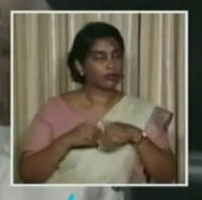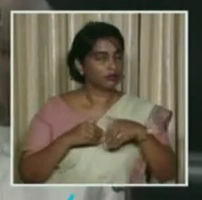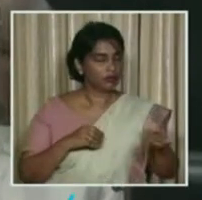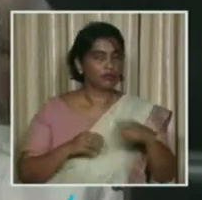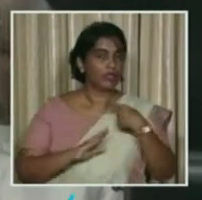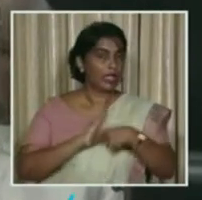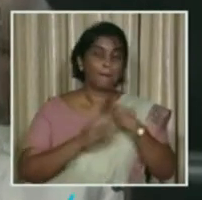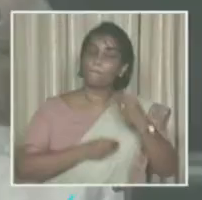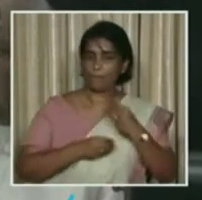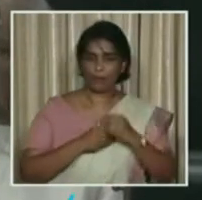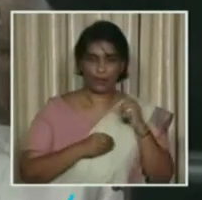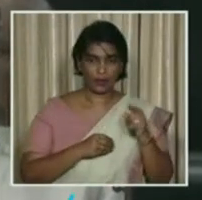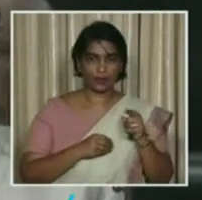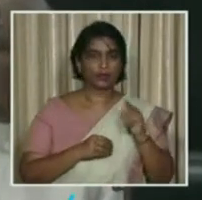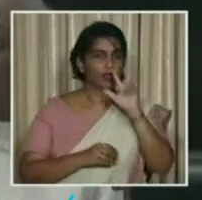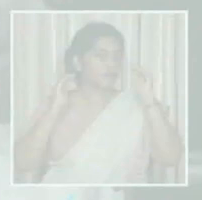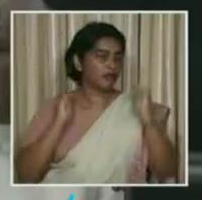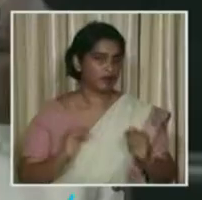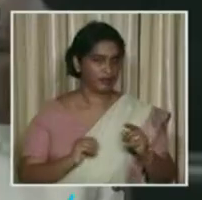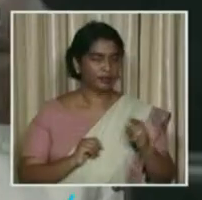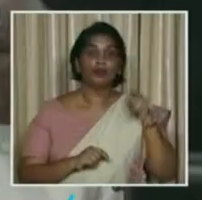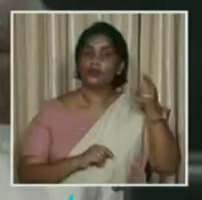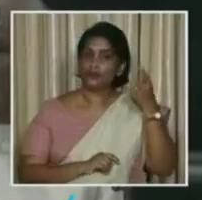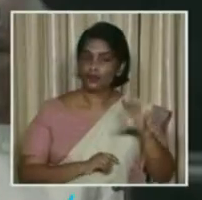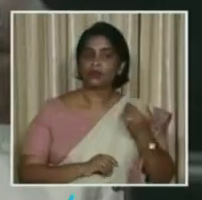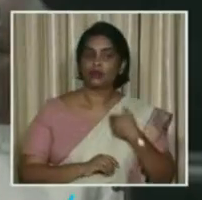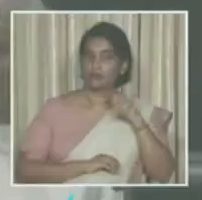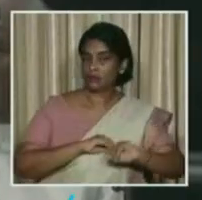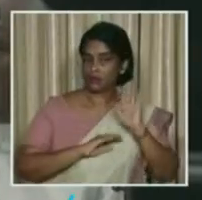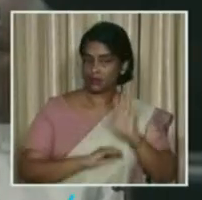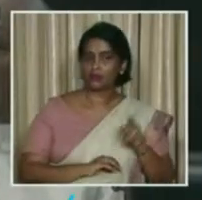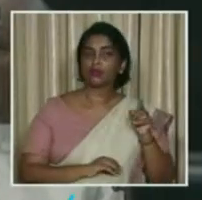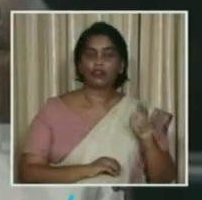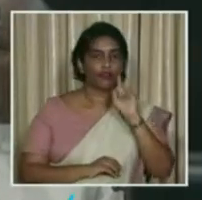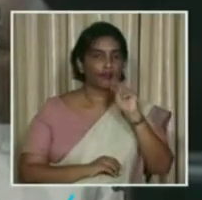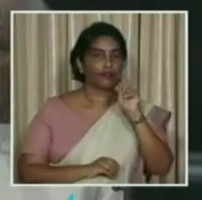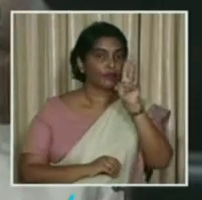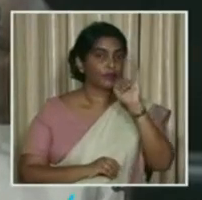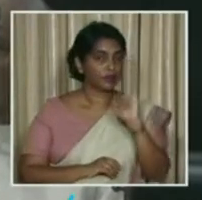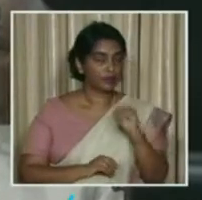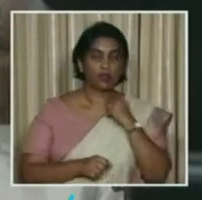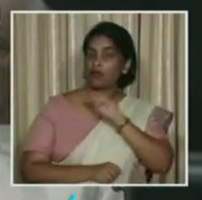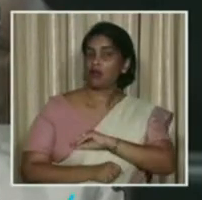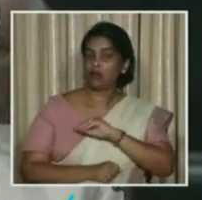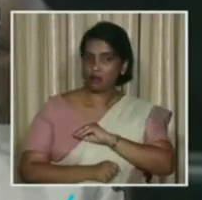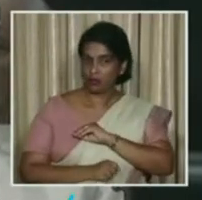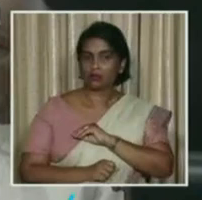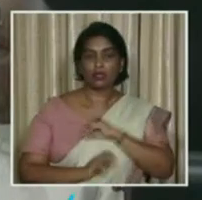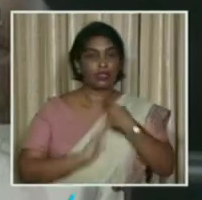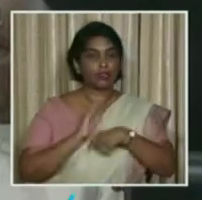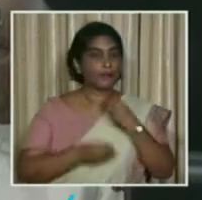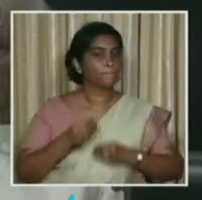දළ දේශීය නිෂ්පාදිතයෙන් 8.3%ක් ඒ නිසා අප සැලසුම් කරන්නේ 2026 වන විට රජයේ ආදායම දළ